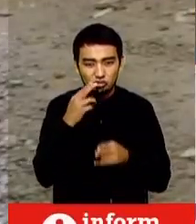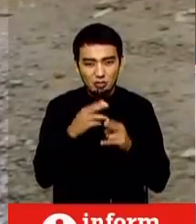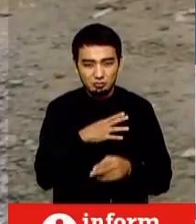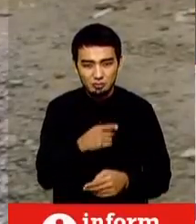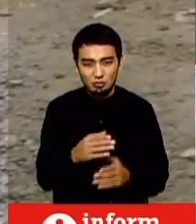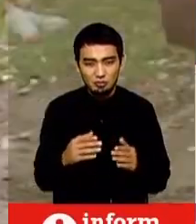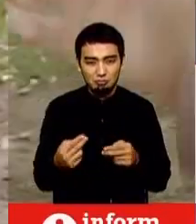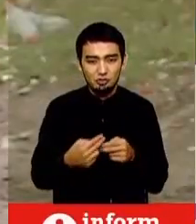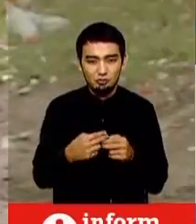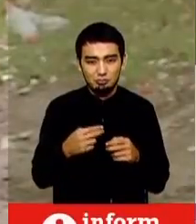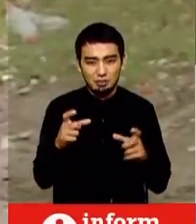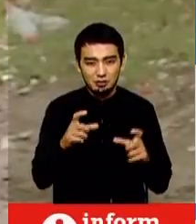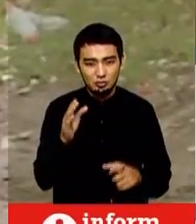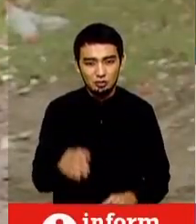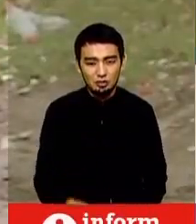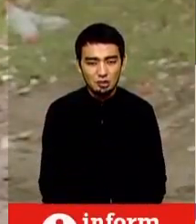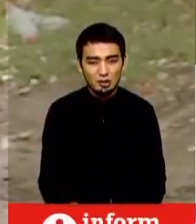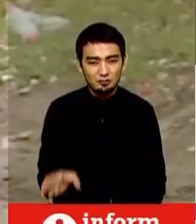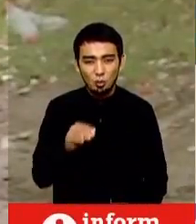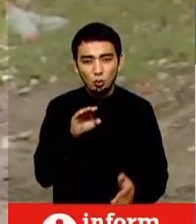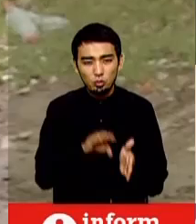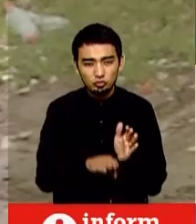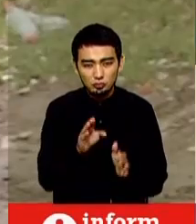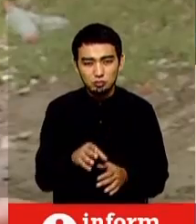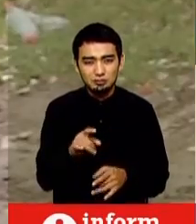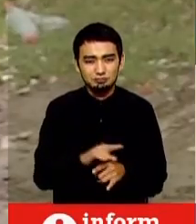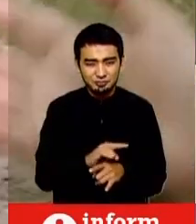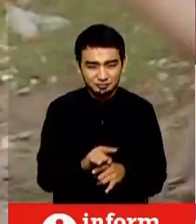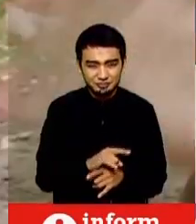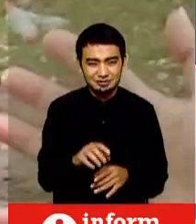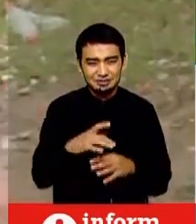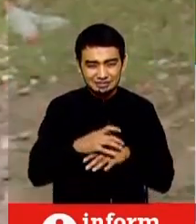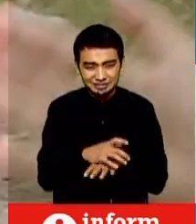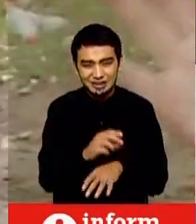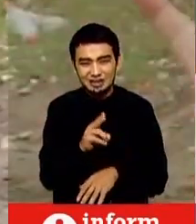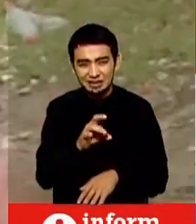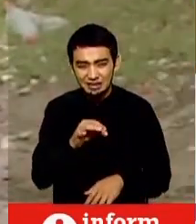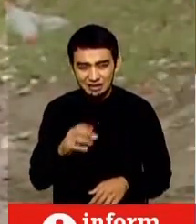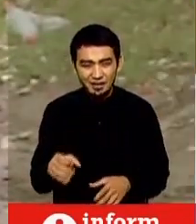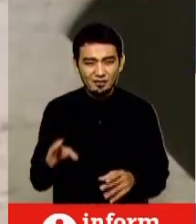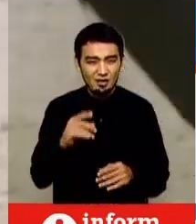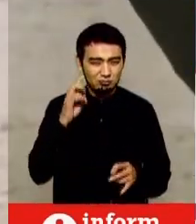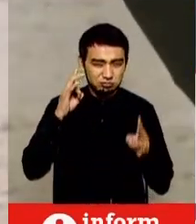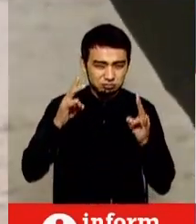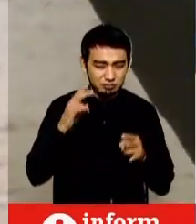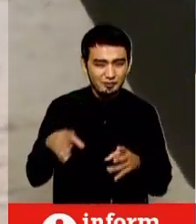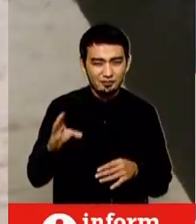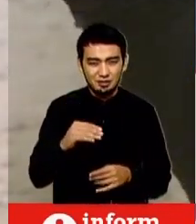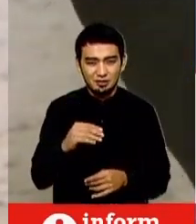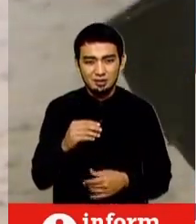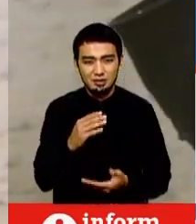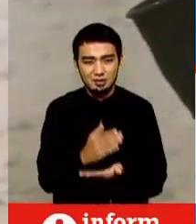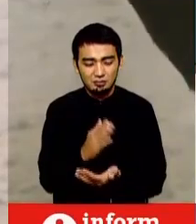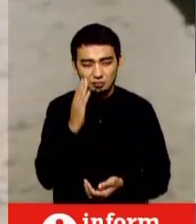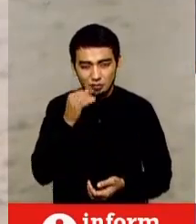есть. Против. Тут еще хуже все будет. И тараканы, и крысы, и шум, вот этот шум весь, и постоянный гул. Проживаю на